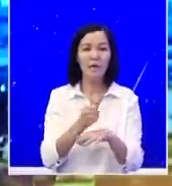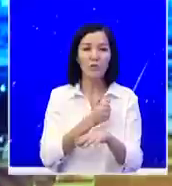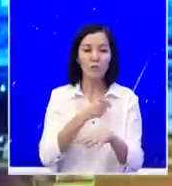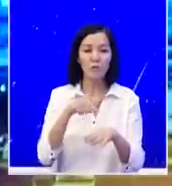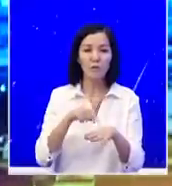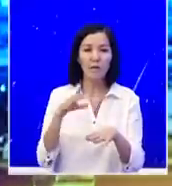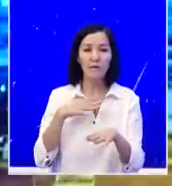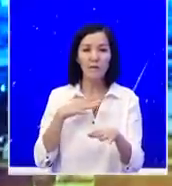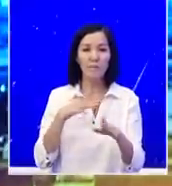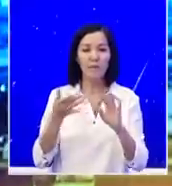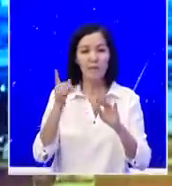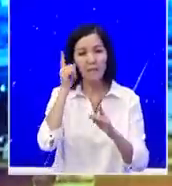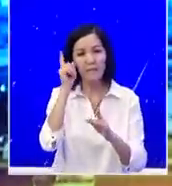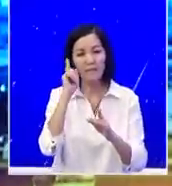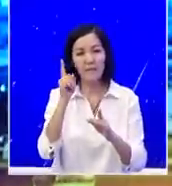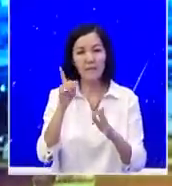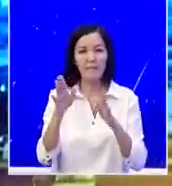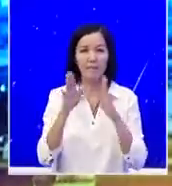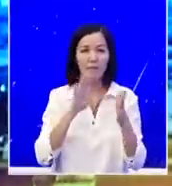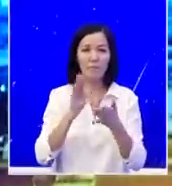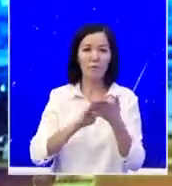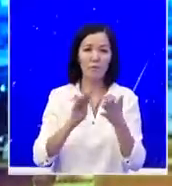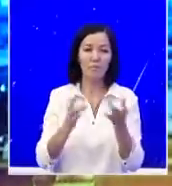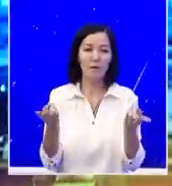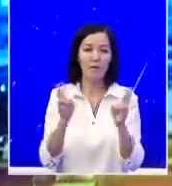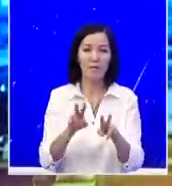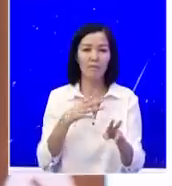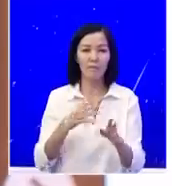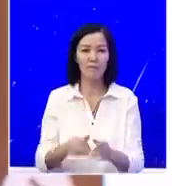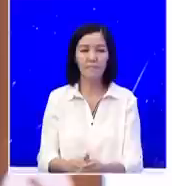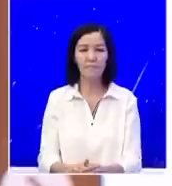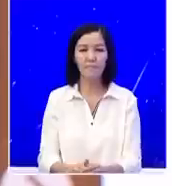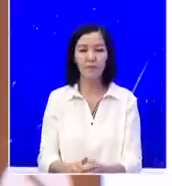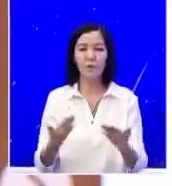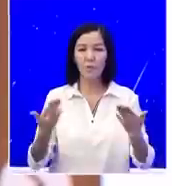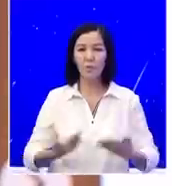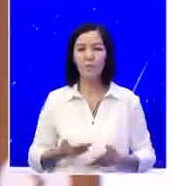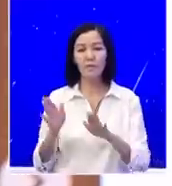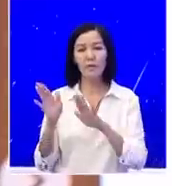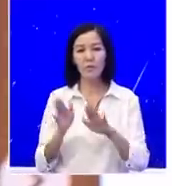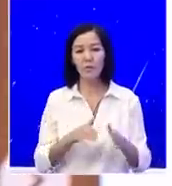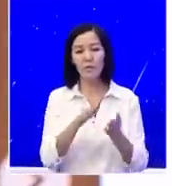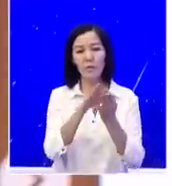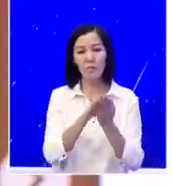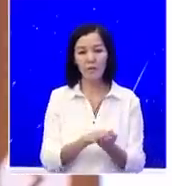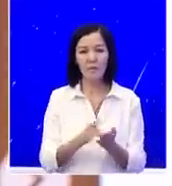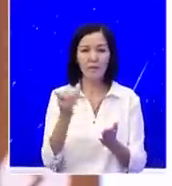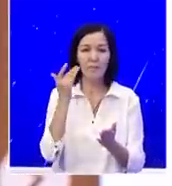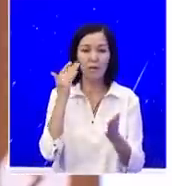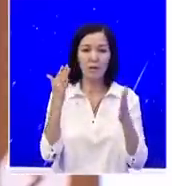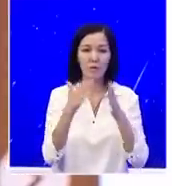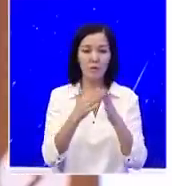әлеуметтік желісіндегі парақшасына жазба қалдырыпты. Өмірден өтті, мәңгілік мекеніне